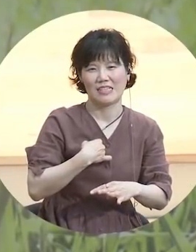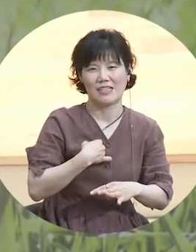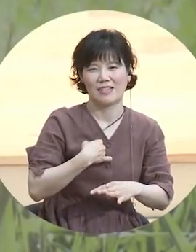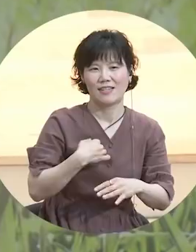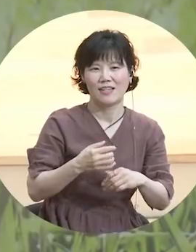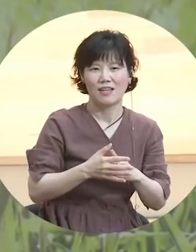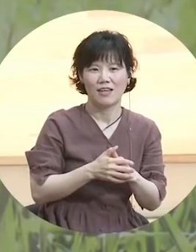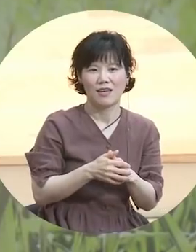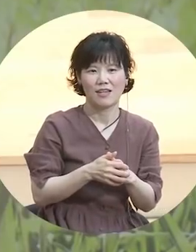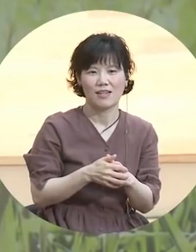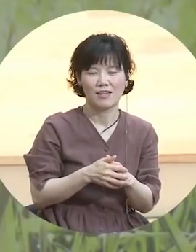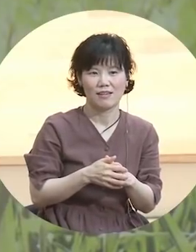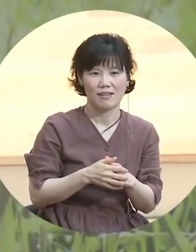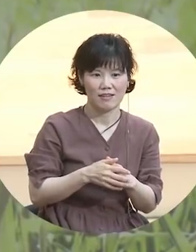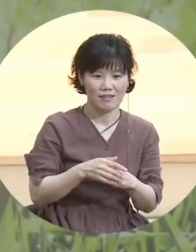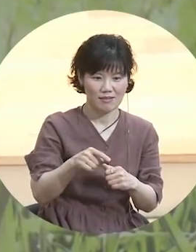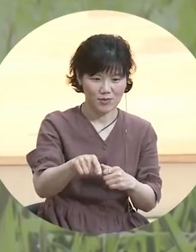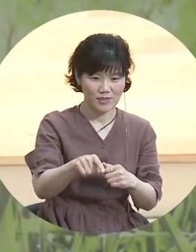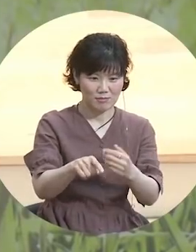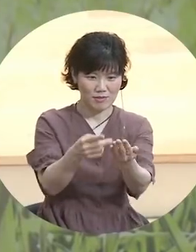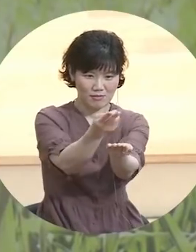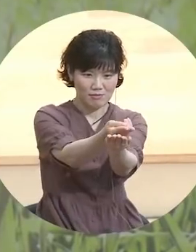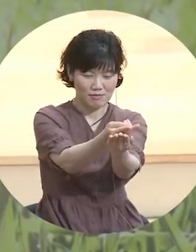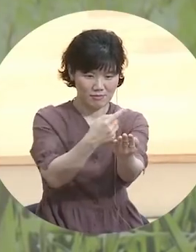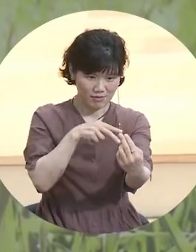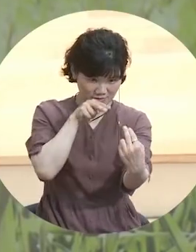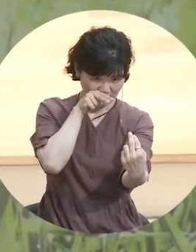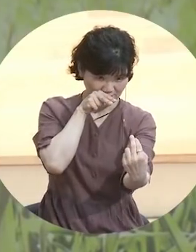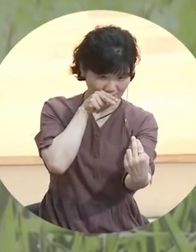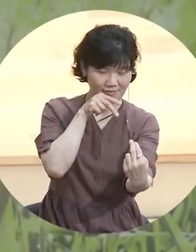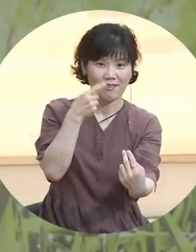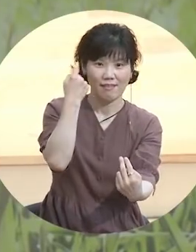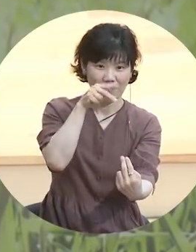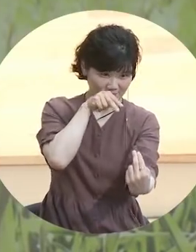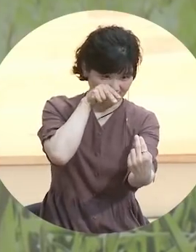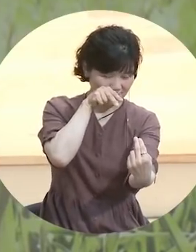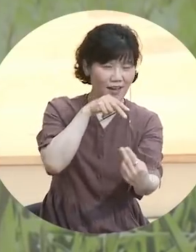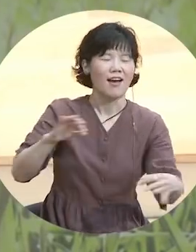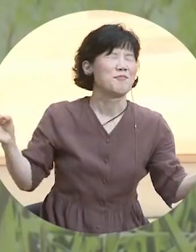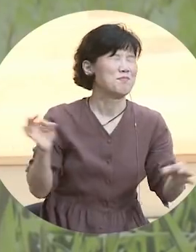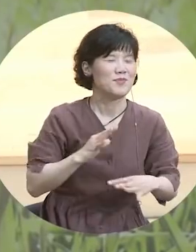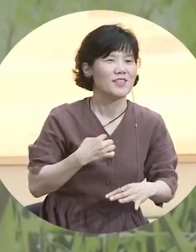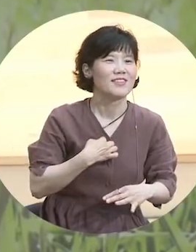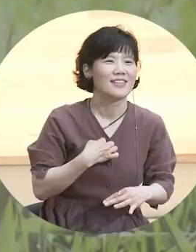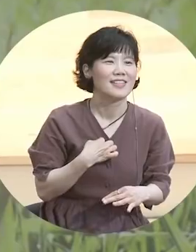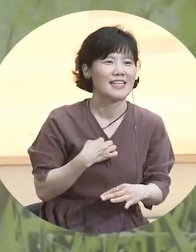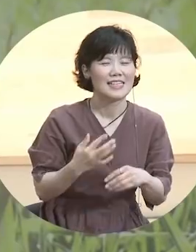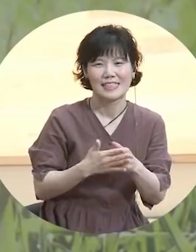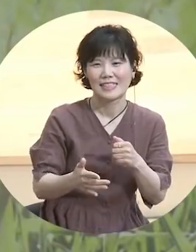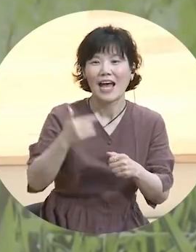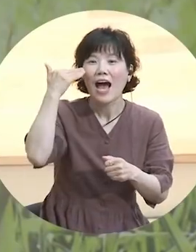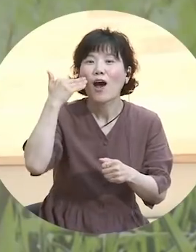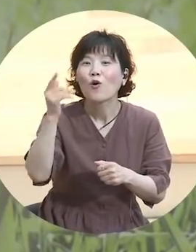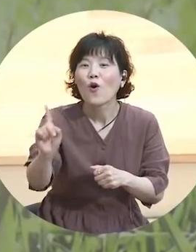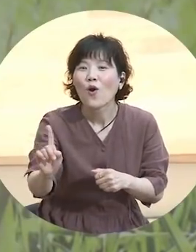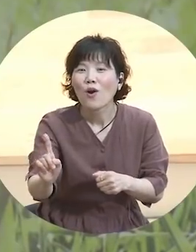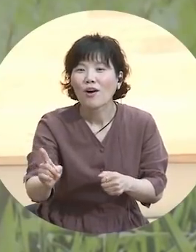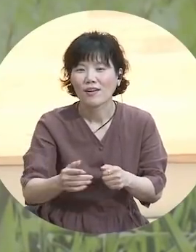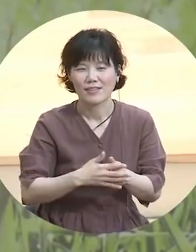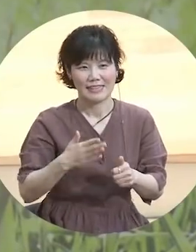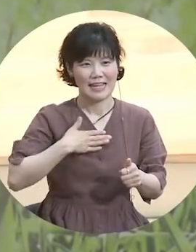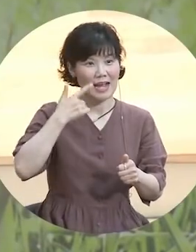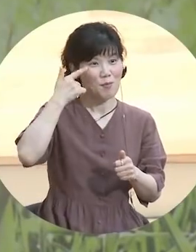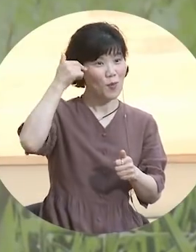그 보면 눈이 마주치니까, 서로 눈이 마주치니까 깜짝 놀랐죠. 여러분, 한국에는 어떻게 해요?